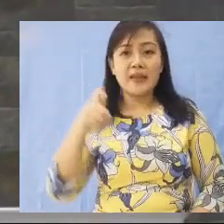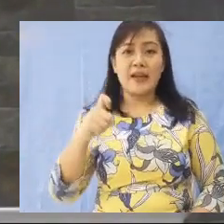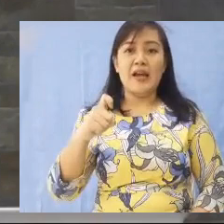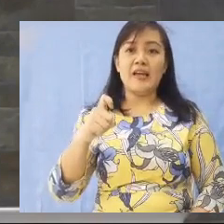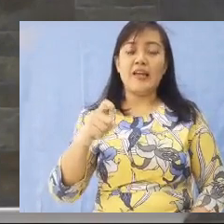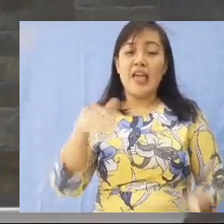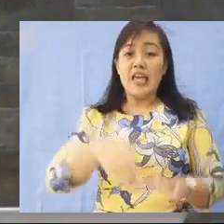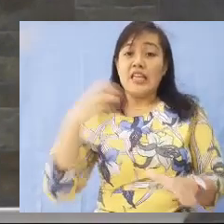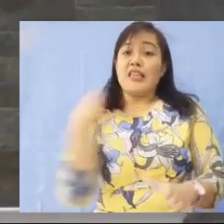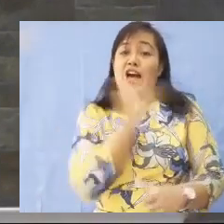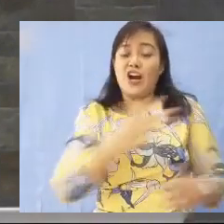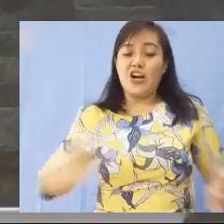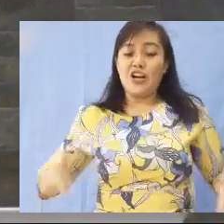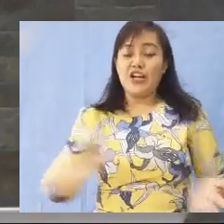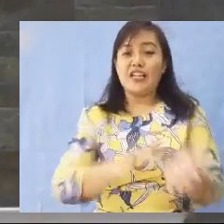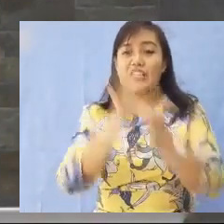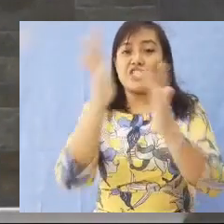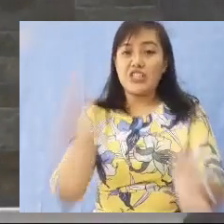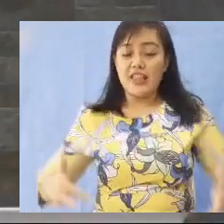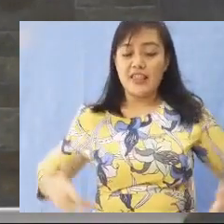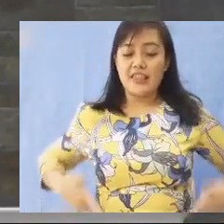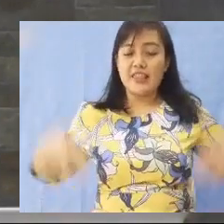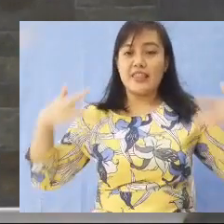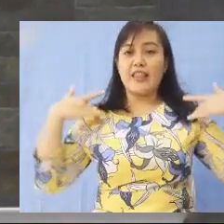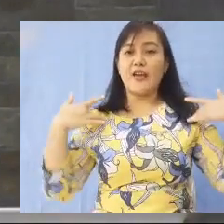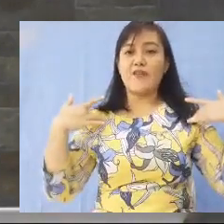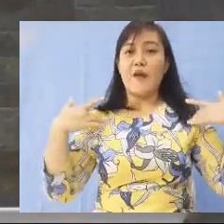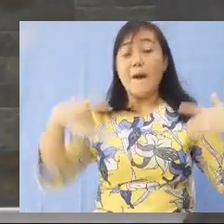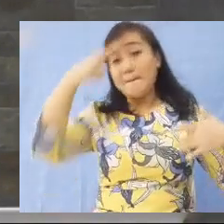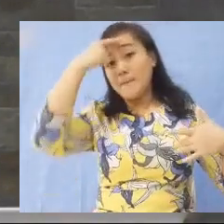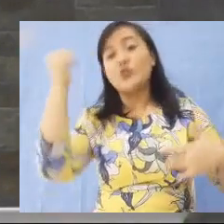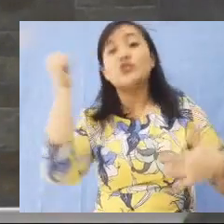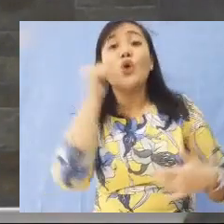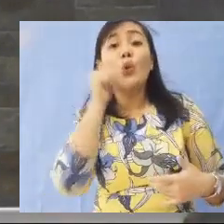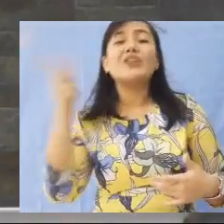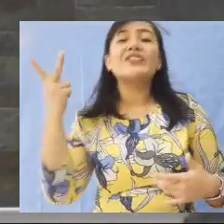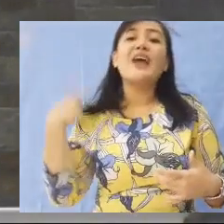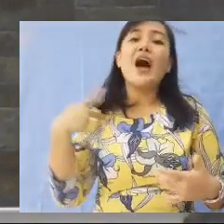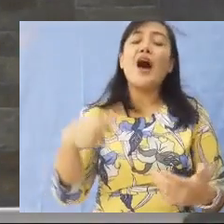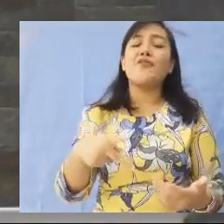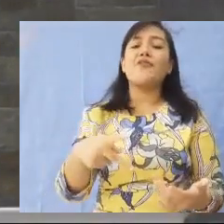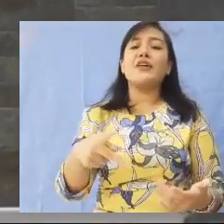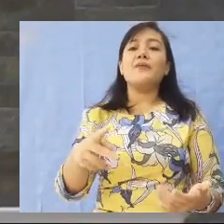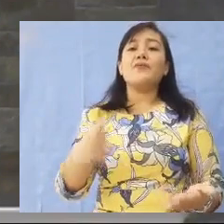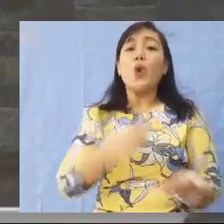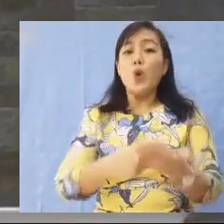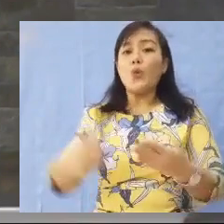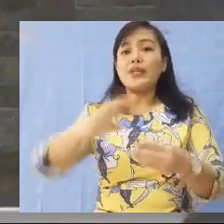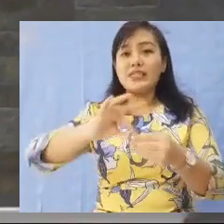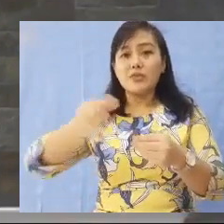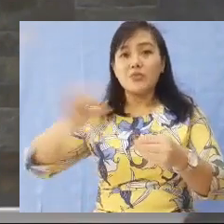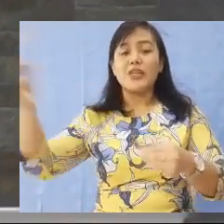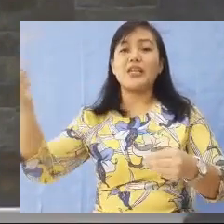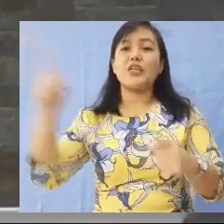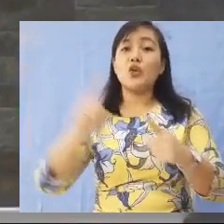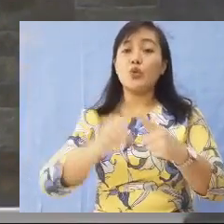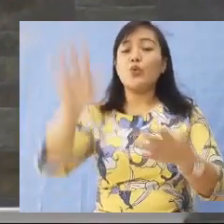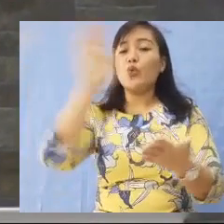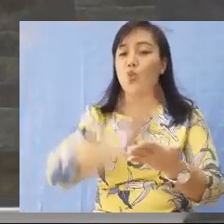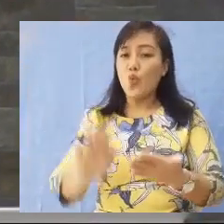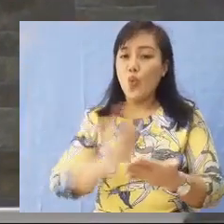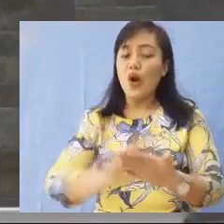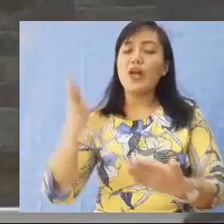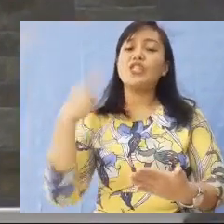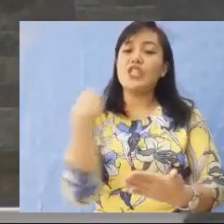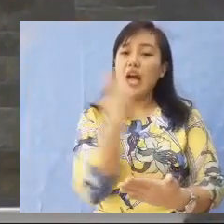Holy Spirit. Na yaan ang magwawash, na yaan ang magki-cleanse, at yaan ang